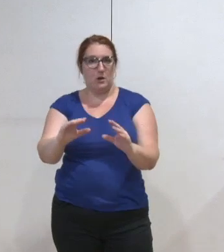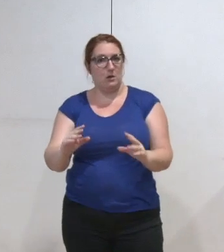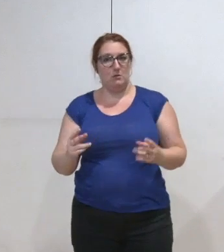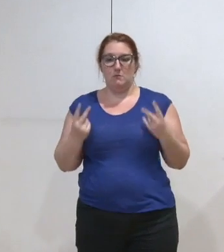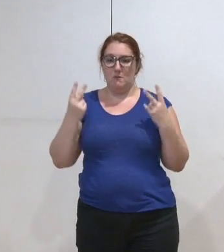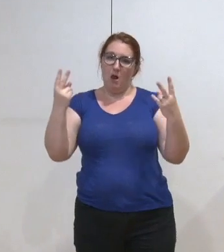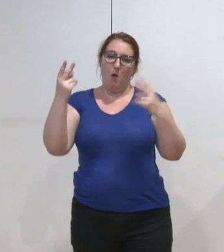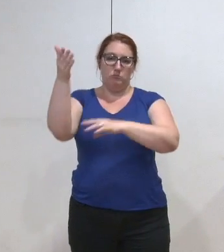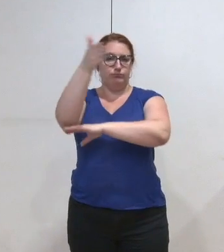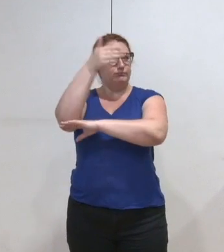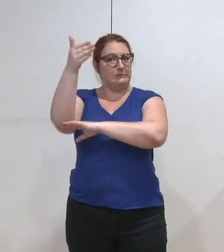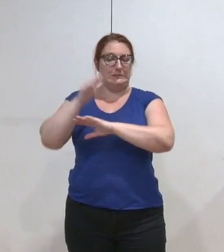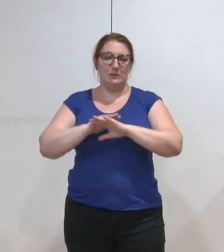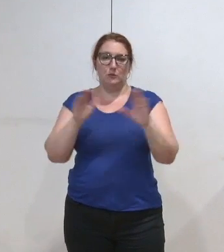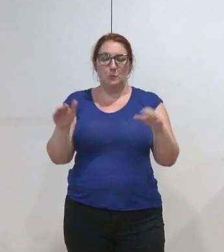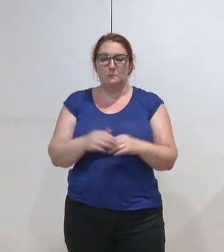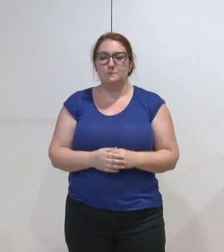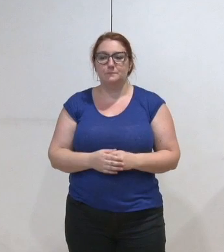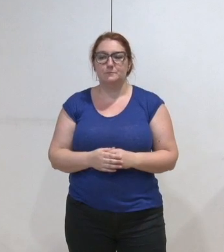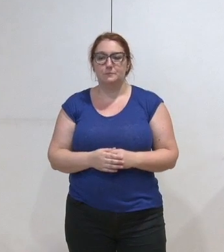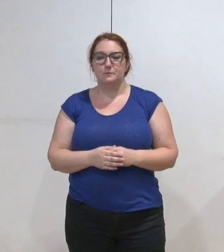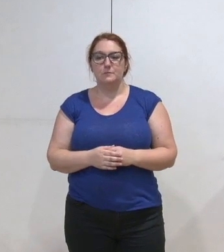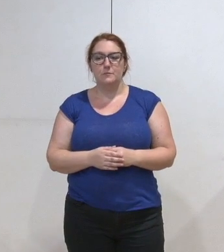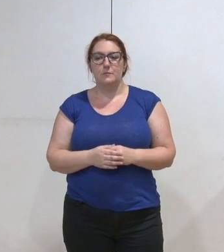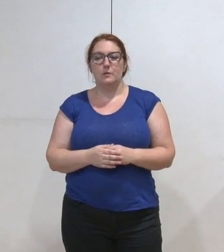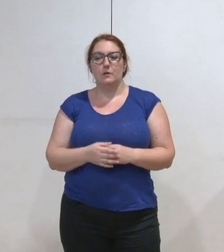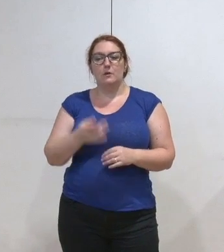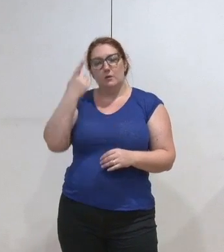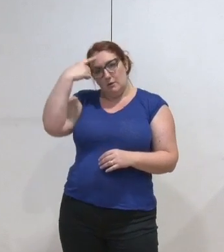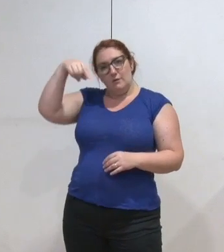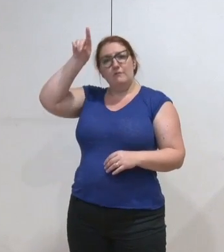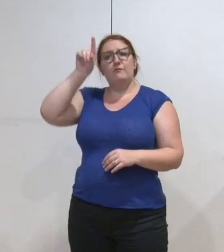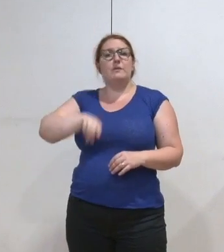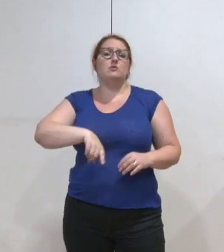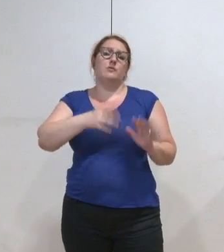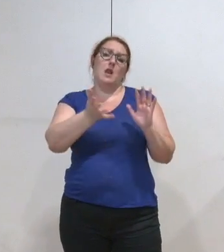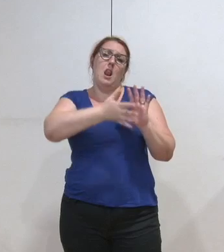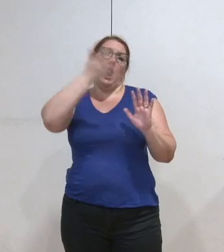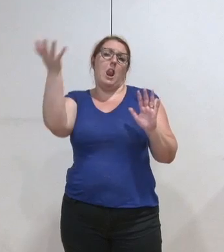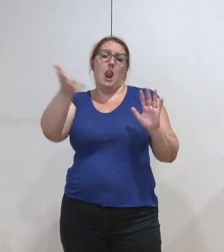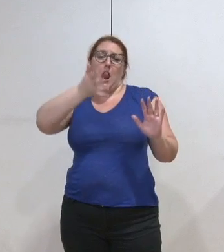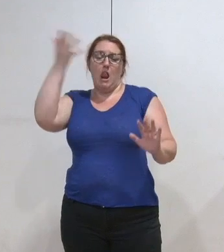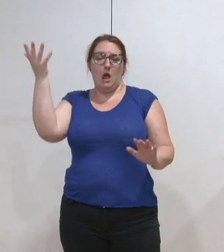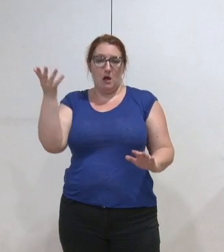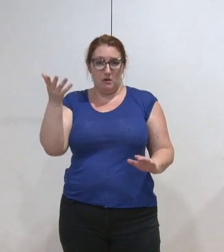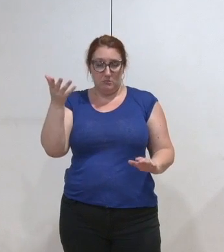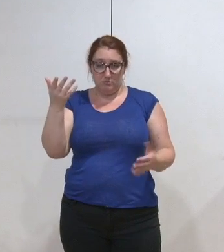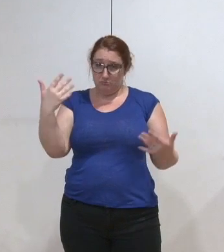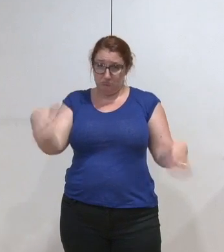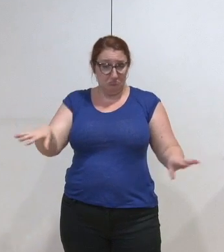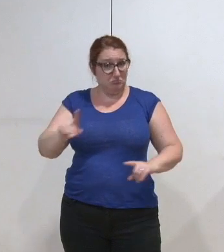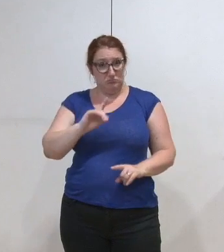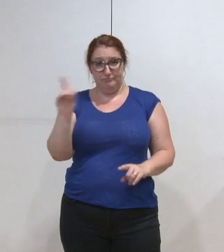valoriser cette démarche n'est pas que une démarche de verbale une démarche d'affirmation le CCS